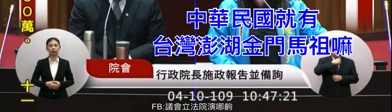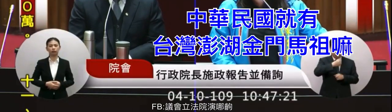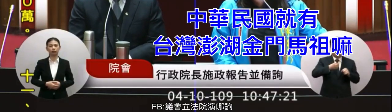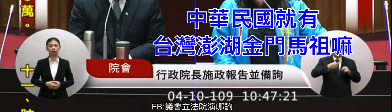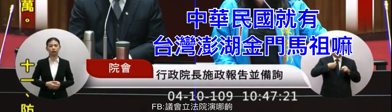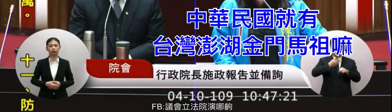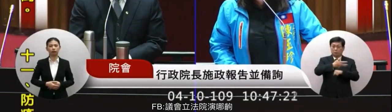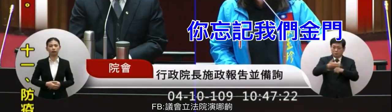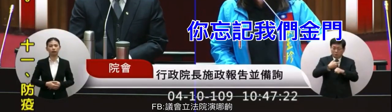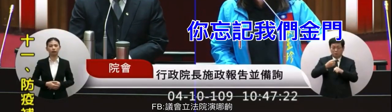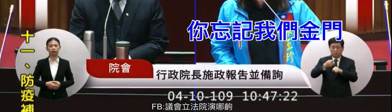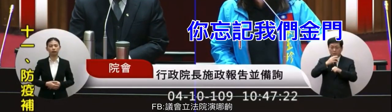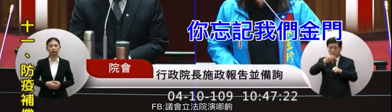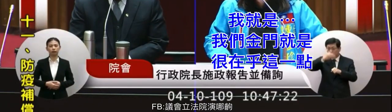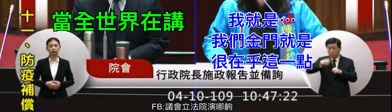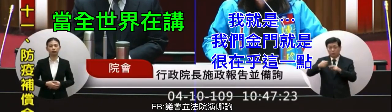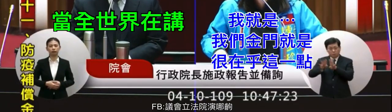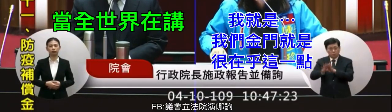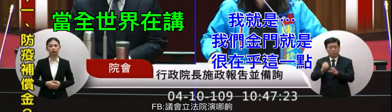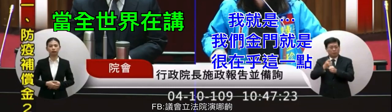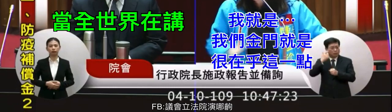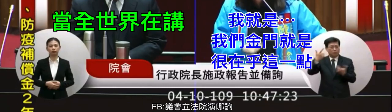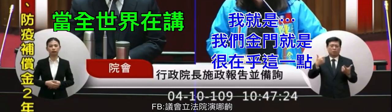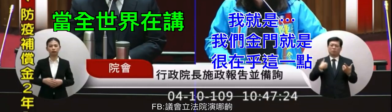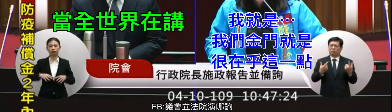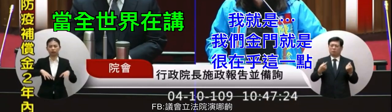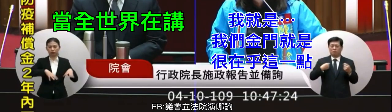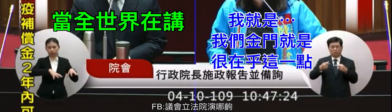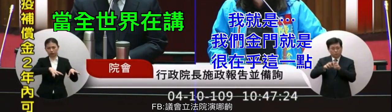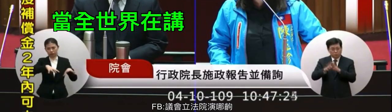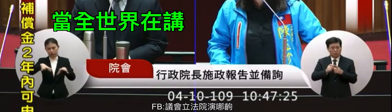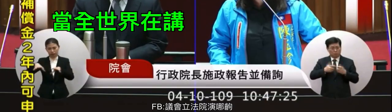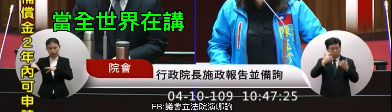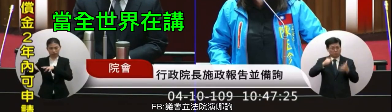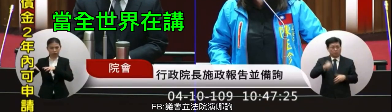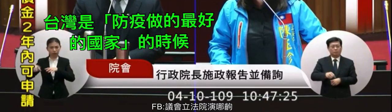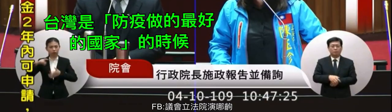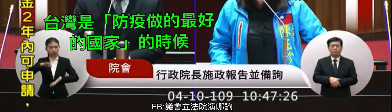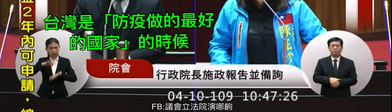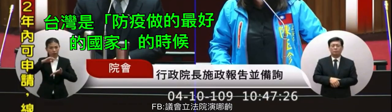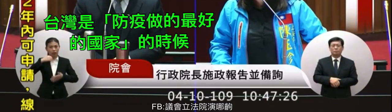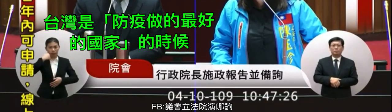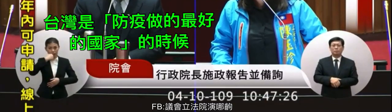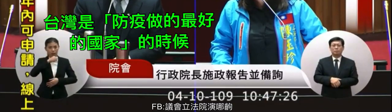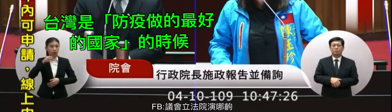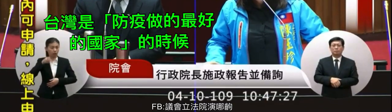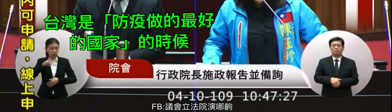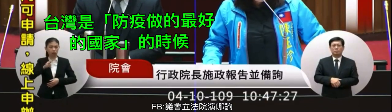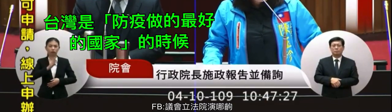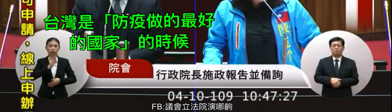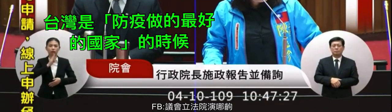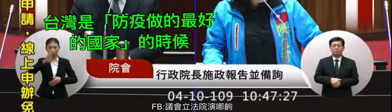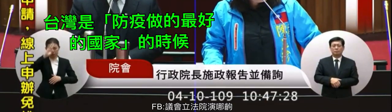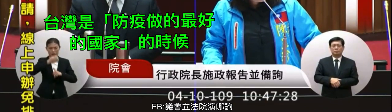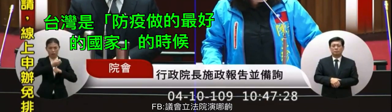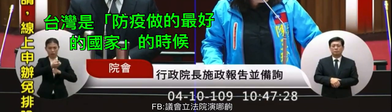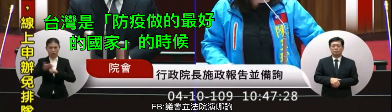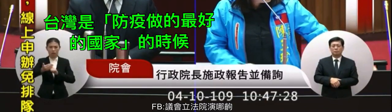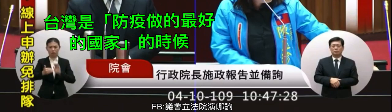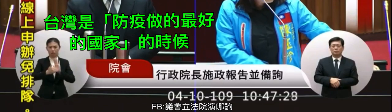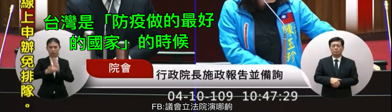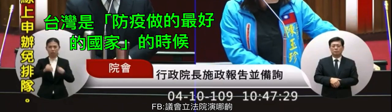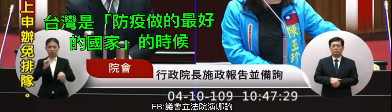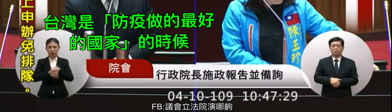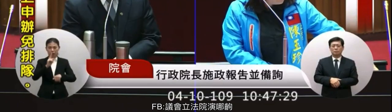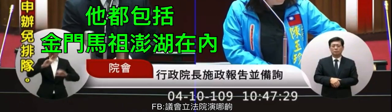湖、金门、马祖嘛。你忘记我们金门，我们金门就是很在乎这一点。 在讲台湾是防疫做得最好的